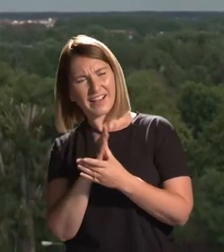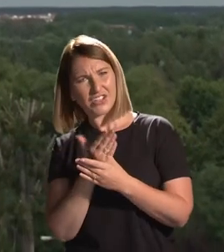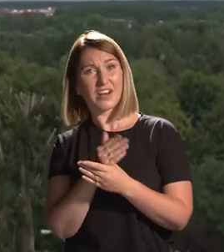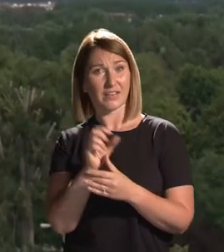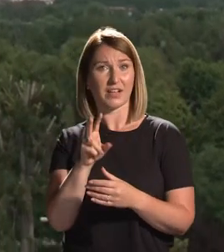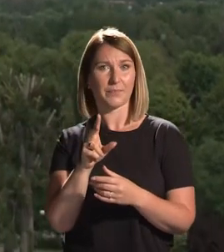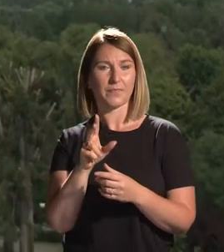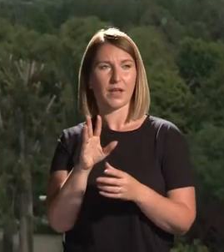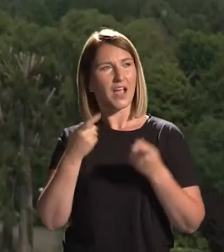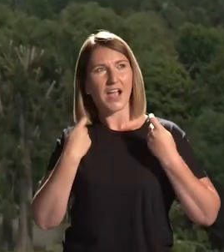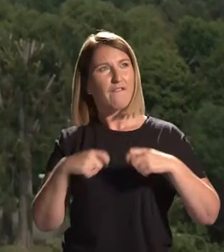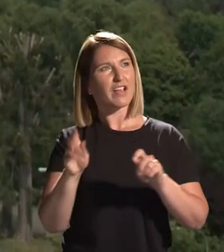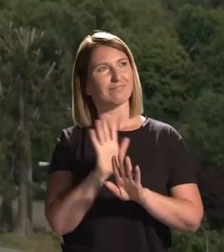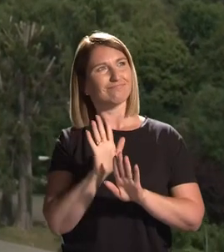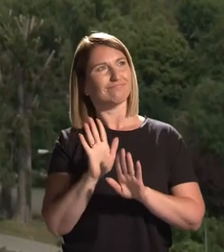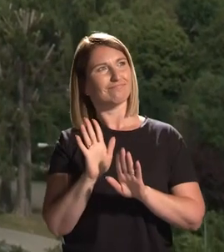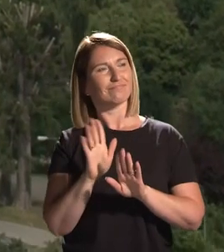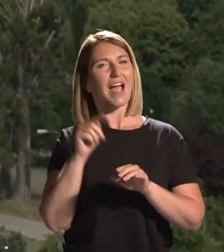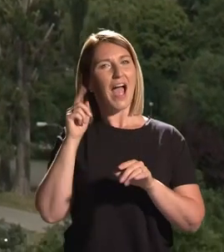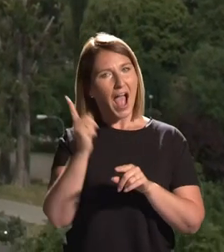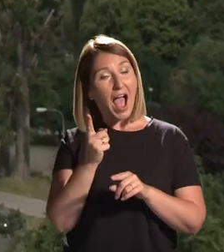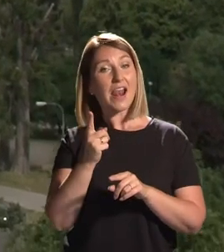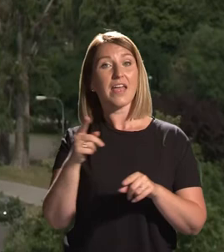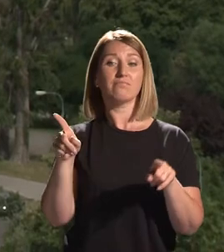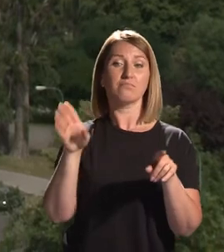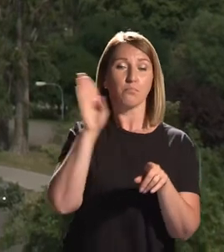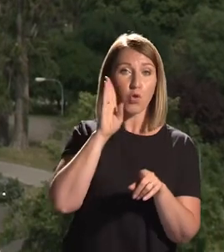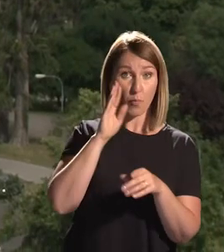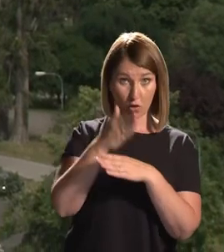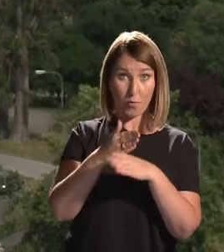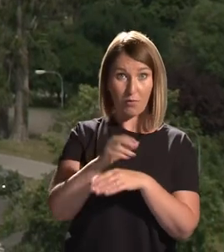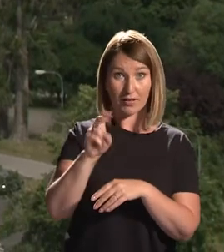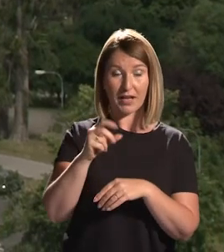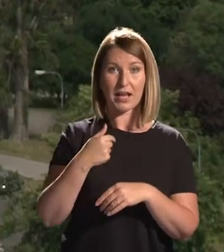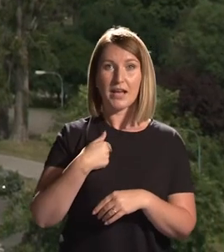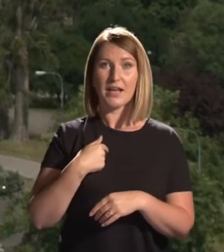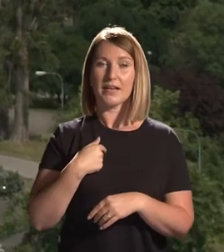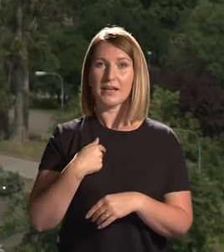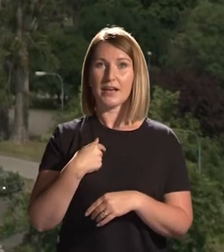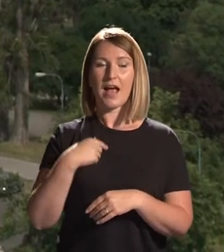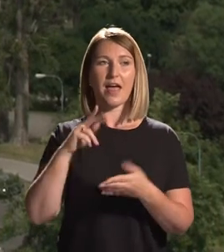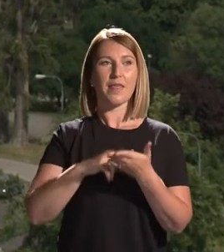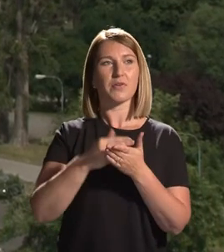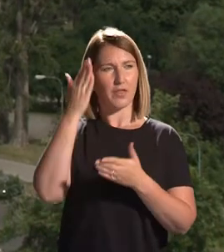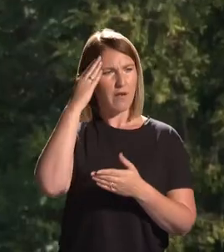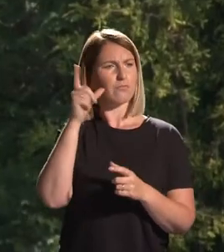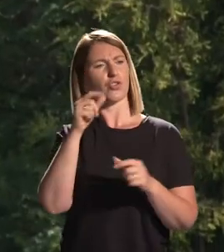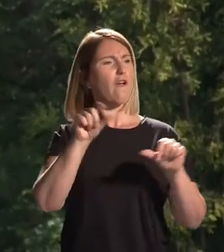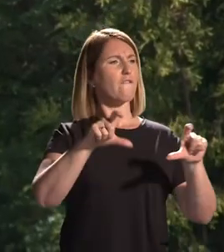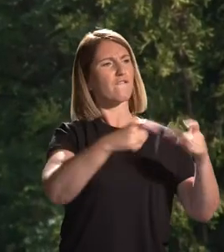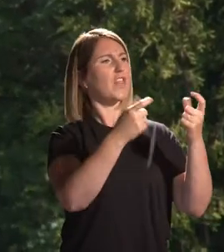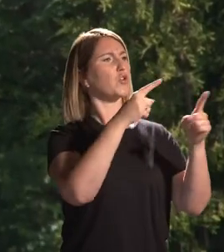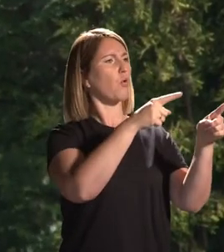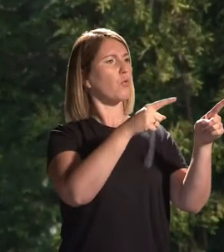no wioska też nie, ale właśnie tego typu jak Piła. No, że już wiem, co się stało z jednej strony, a